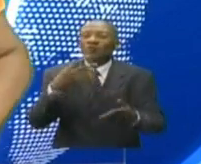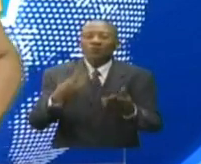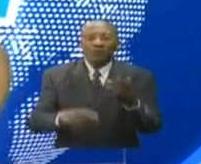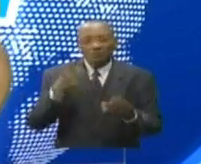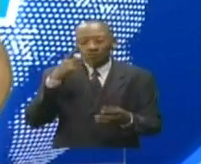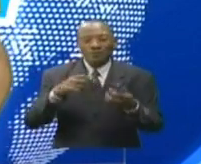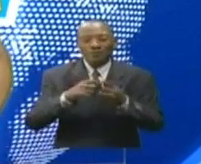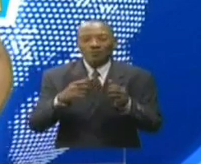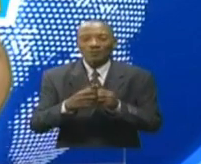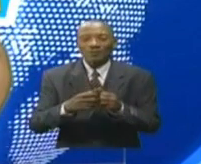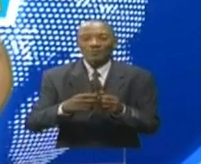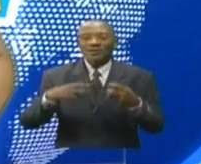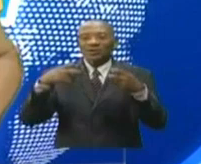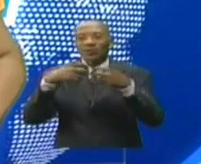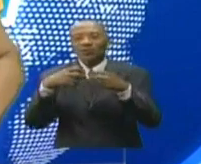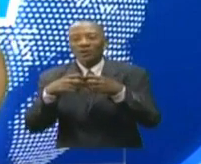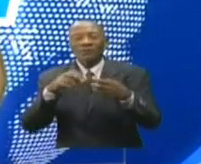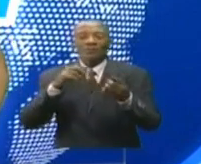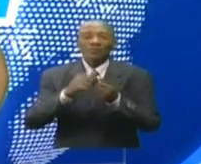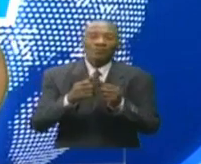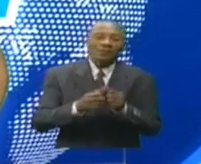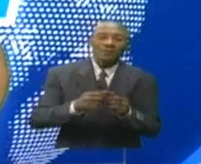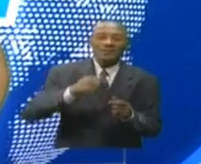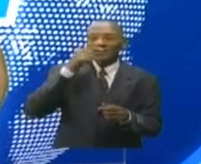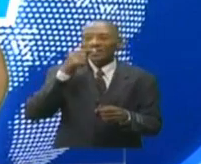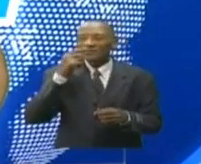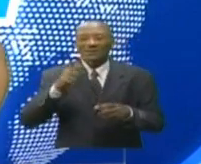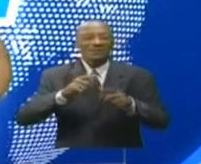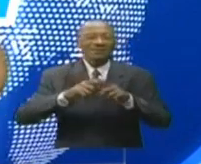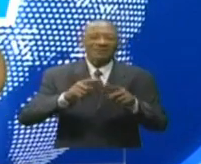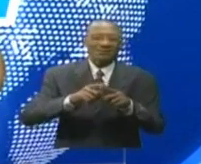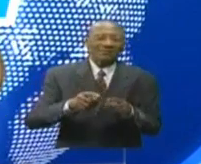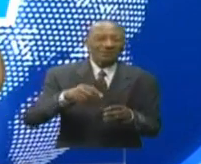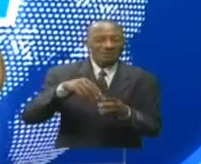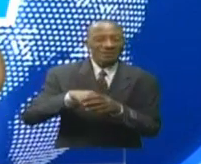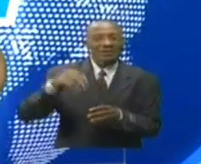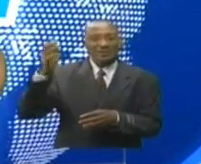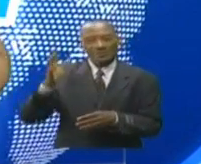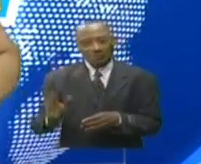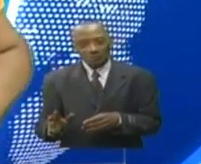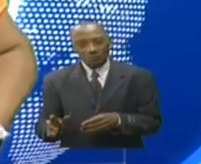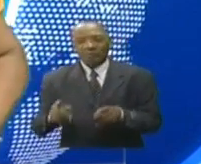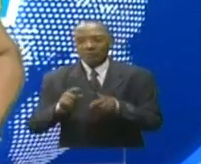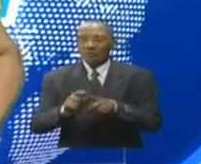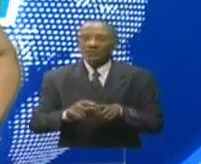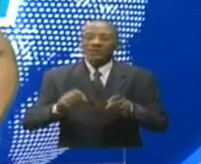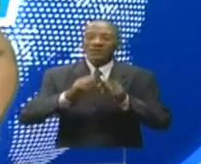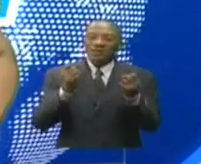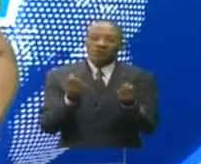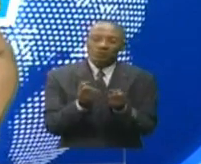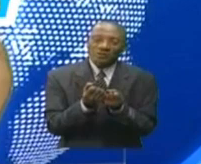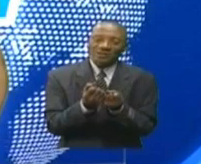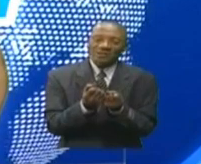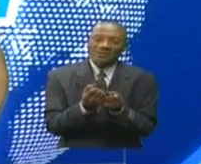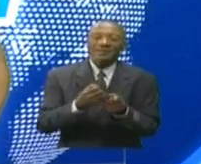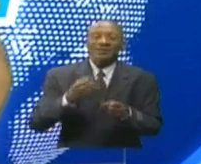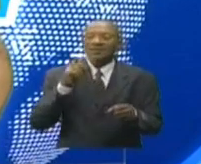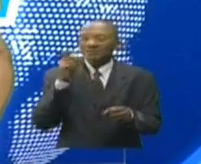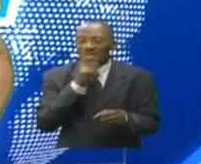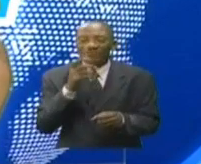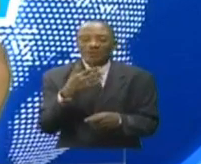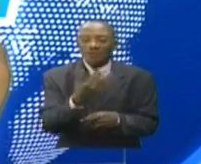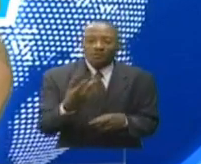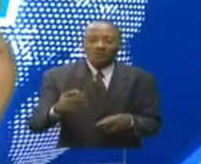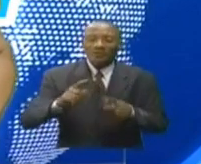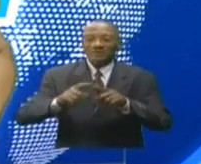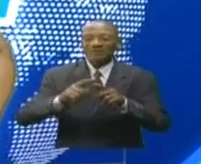développement du Congo central. Un autre bon moyen de stockage de l'électricité serait l'usage de l'hydrogène. L'essentiel dans ce reportage de nos